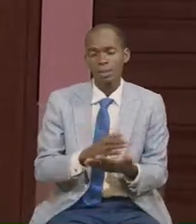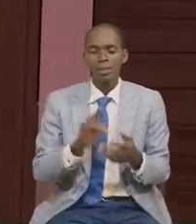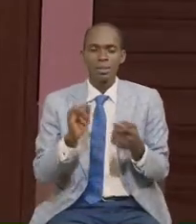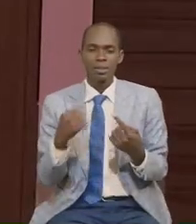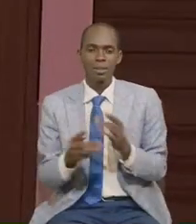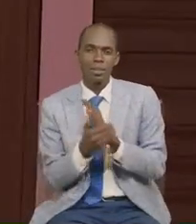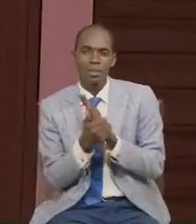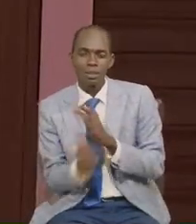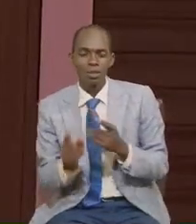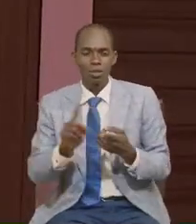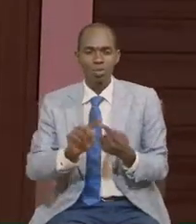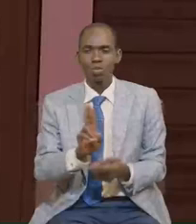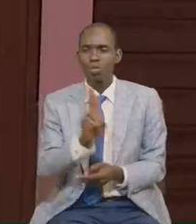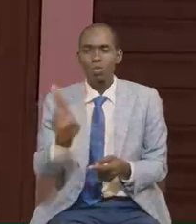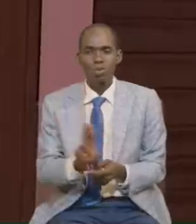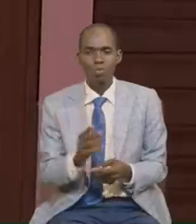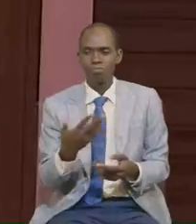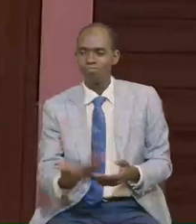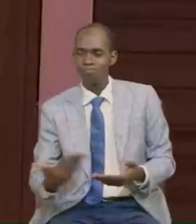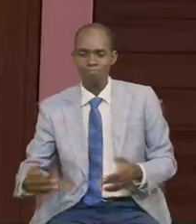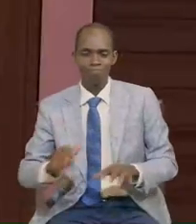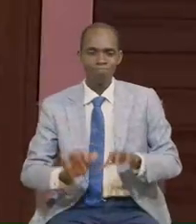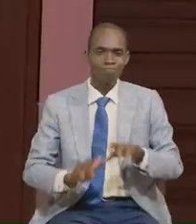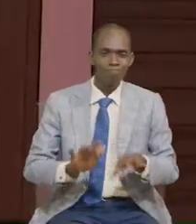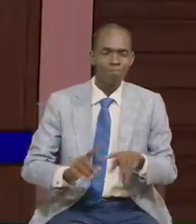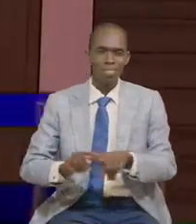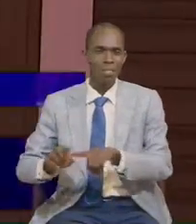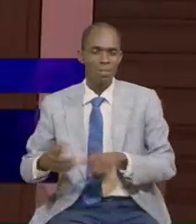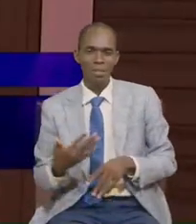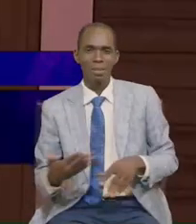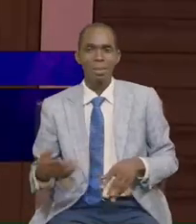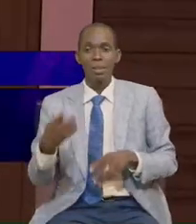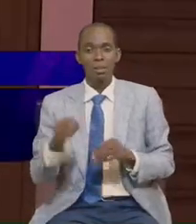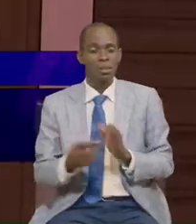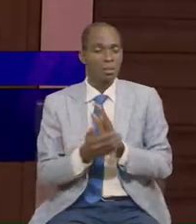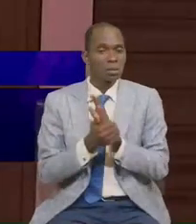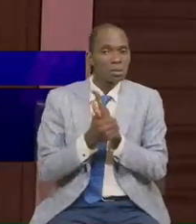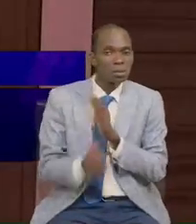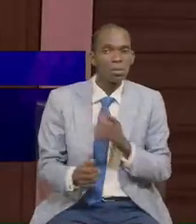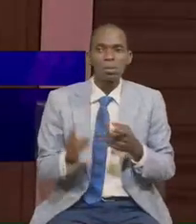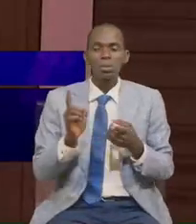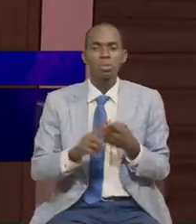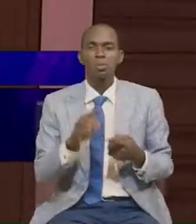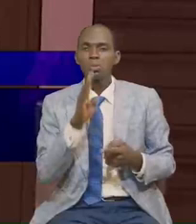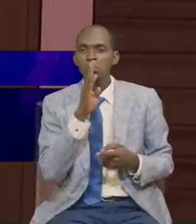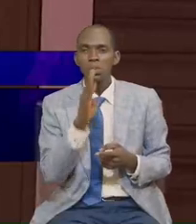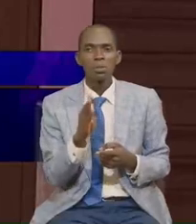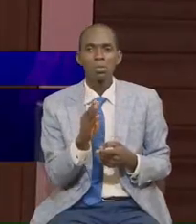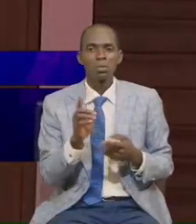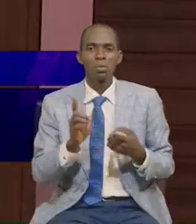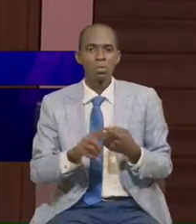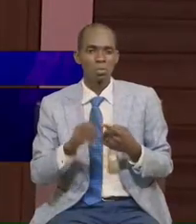instrument musical. L'habileté à être un garde. Et l'habileté à